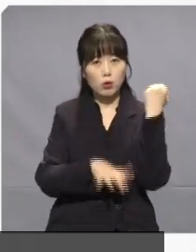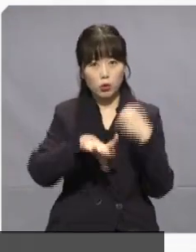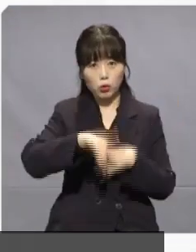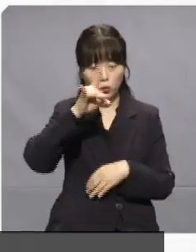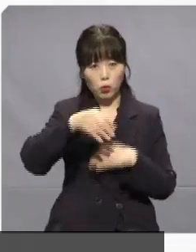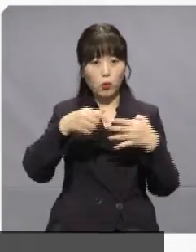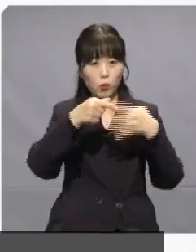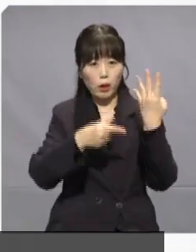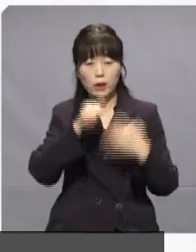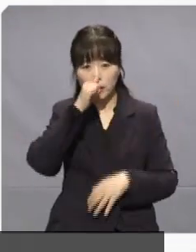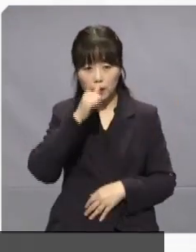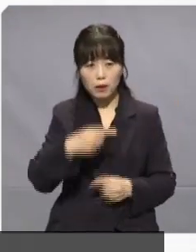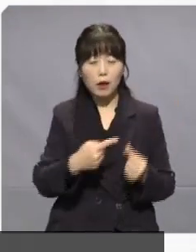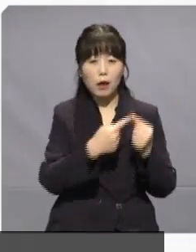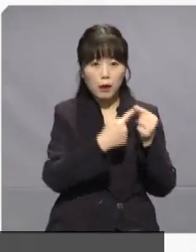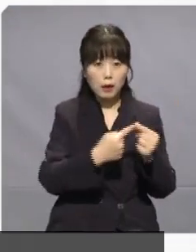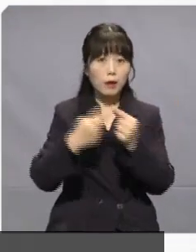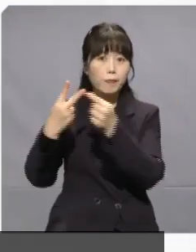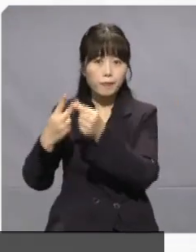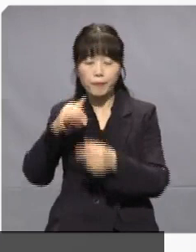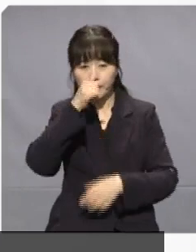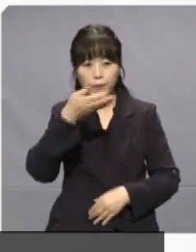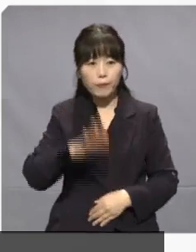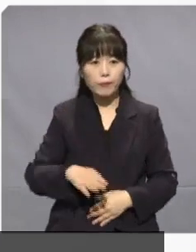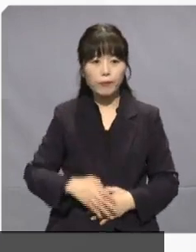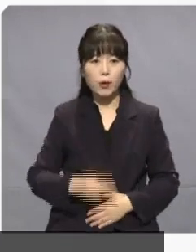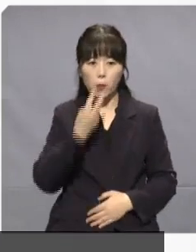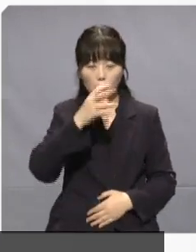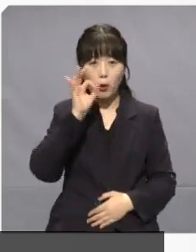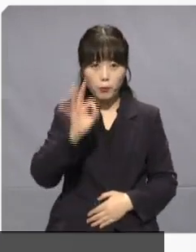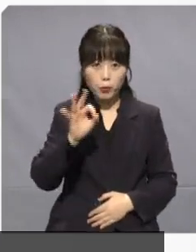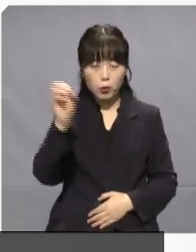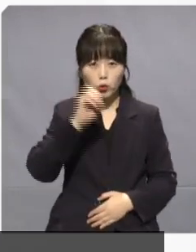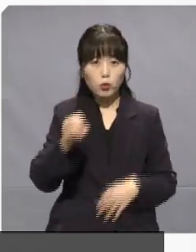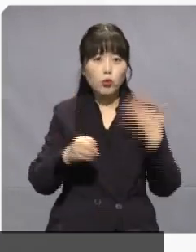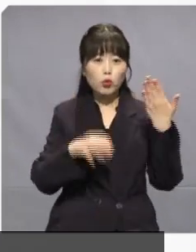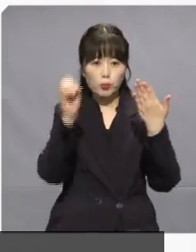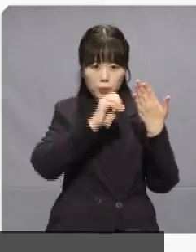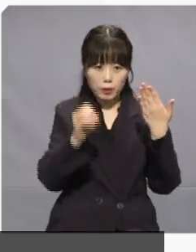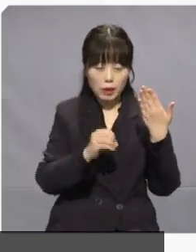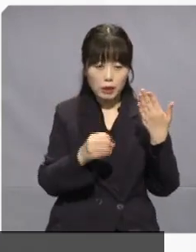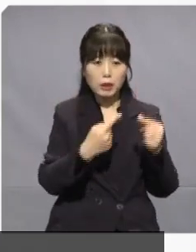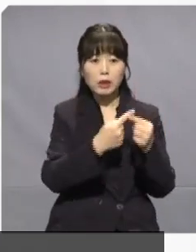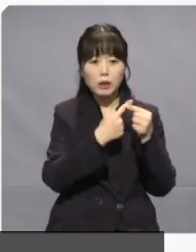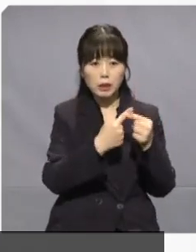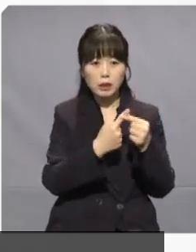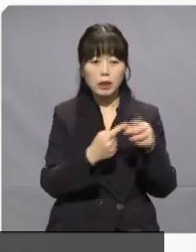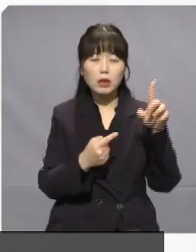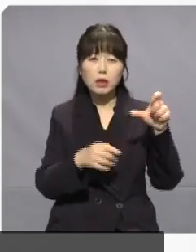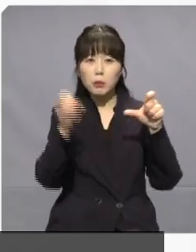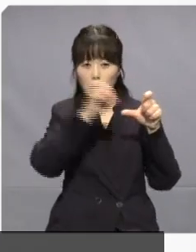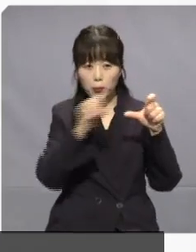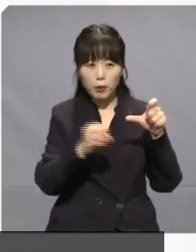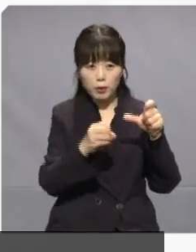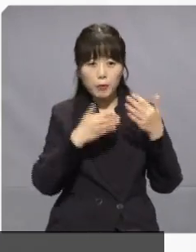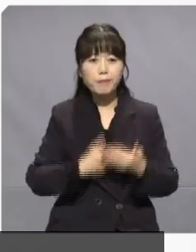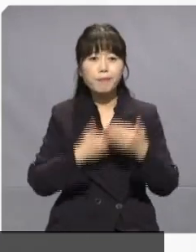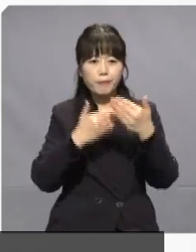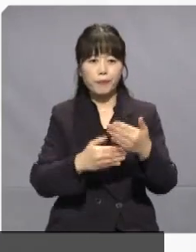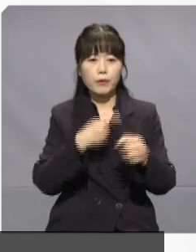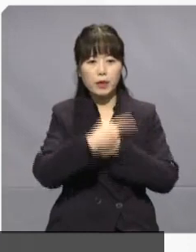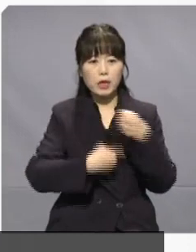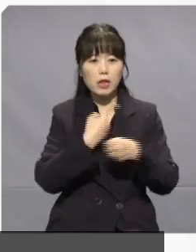두 가지 한 ambn인데요 현재 보험 요일이 9%인데 ai는 15%까지 점진적으로